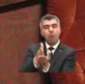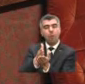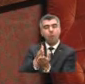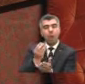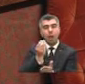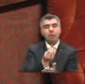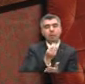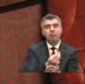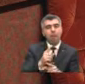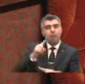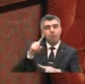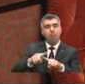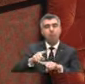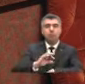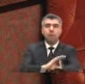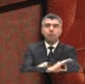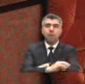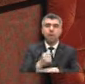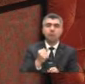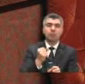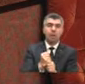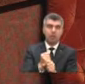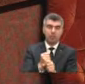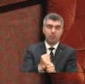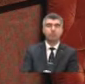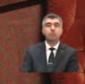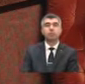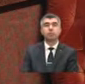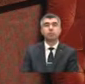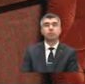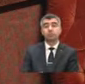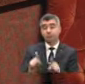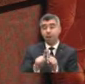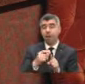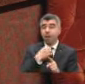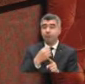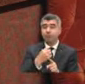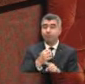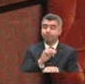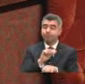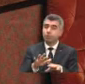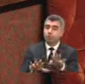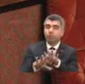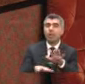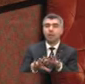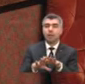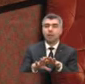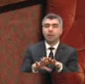الاطفال، وهذه المساله هذه الافه مع الاسف الاجتماعيه